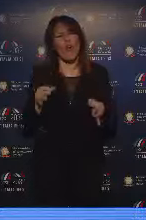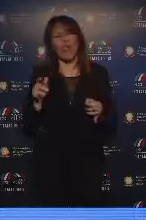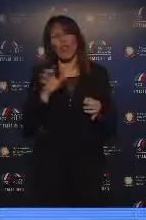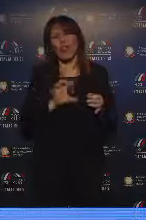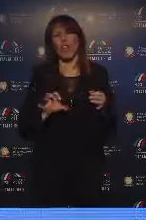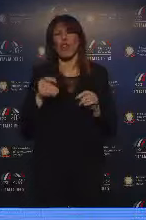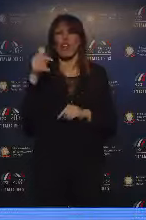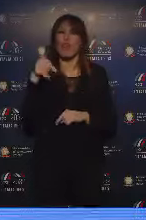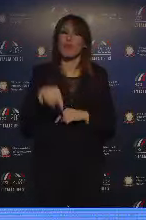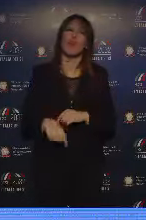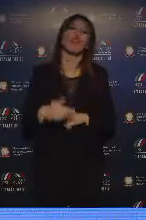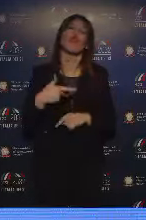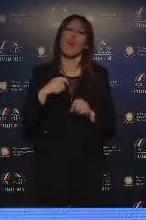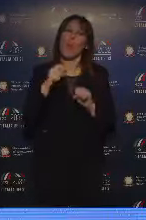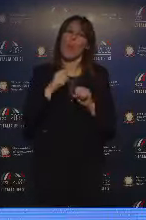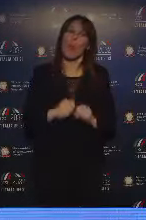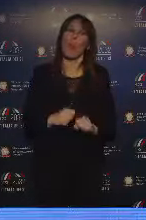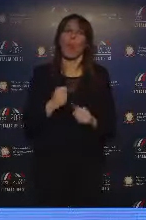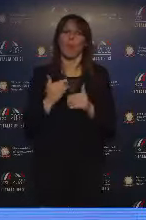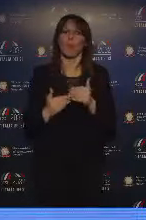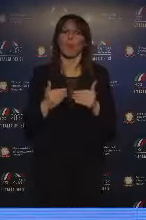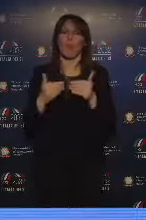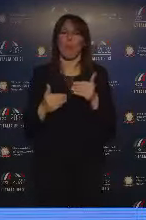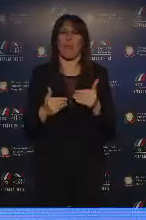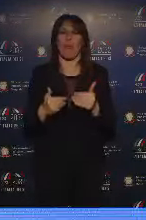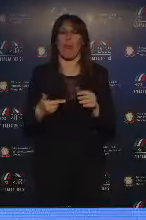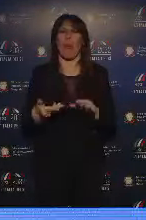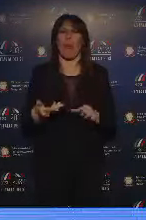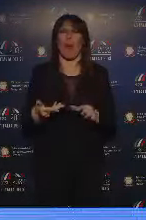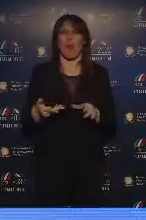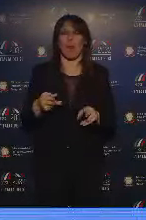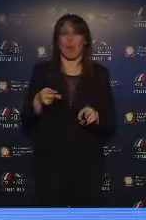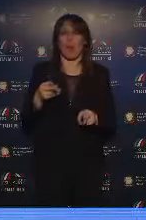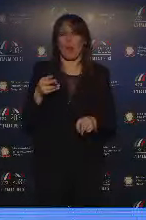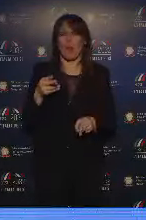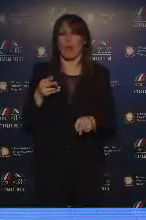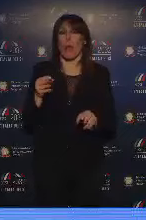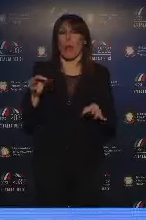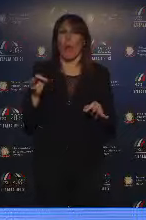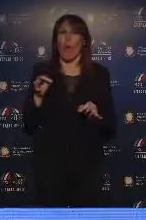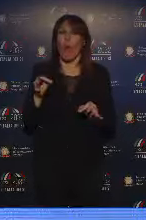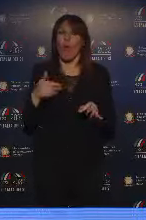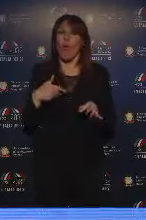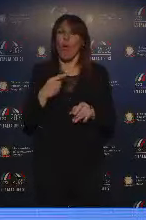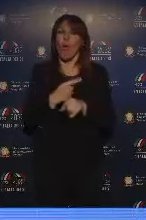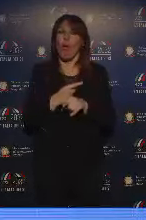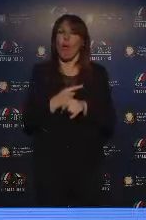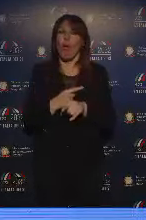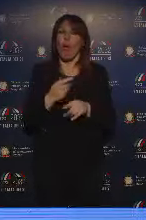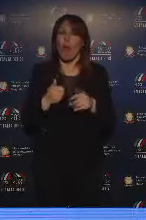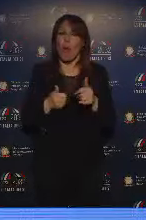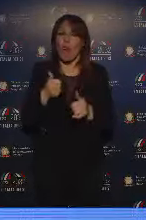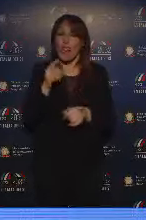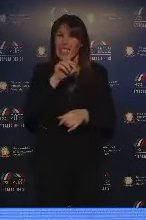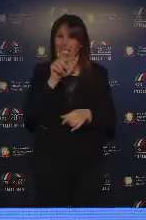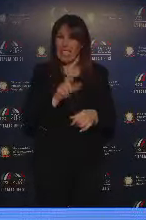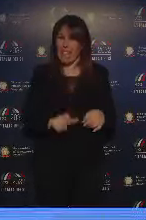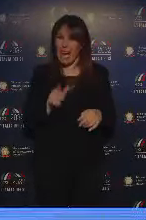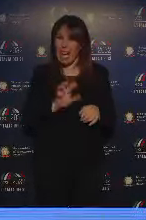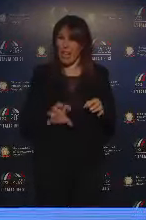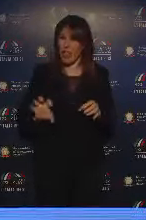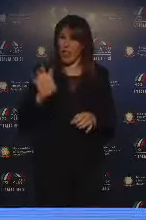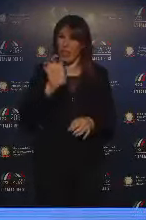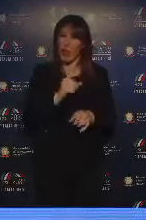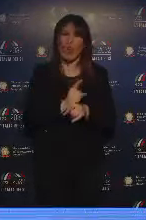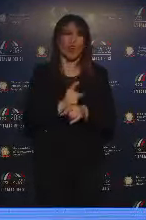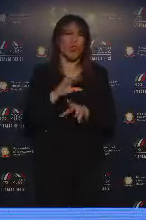hanno il potenziale di crescita maggiore e quindi o crescono e tornano competitive tutte le regioni italiane